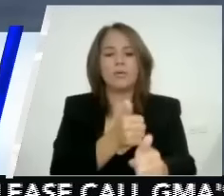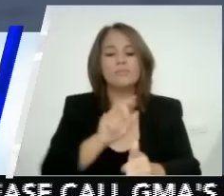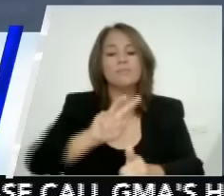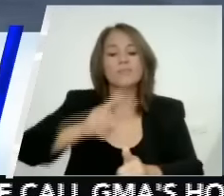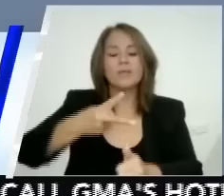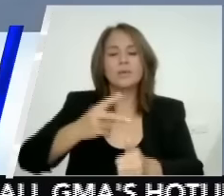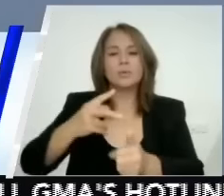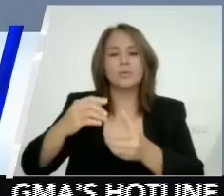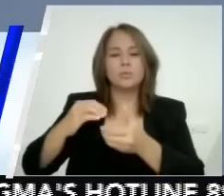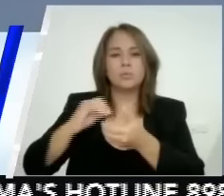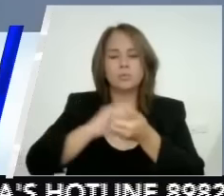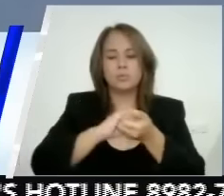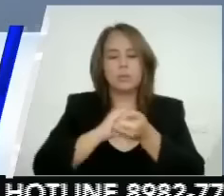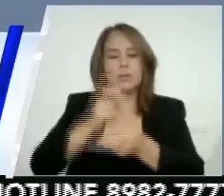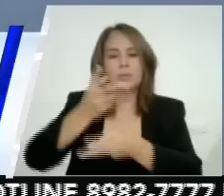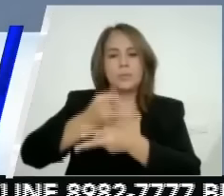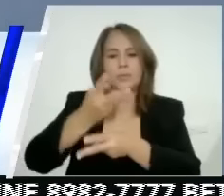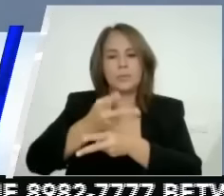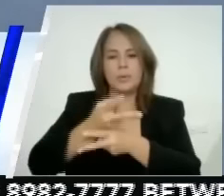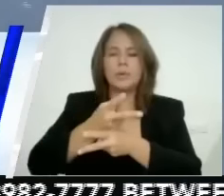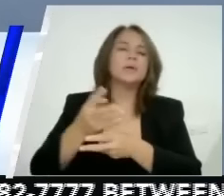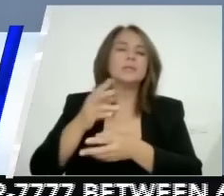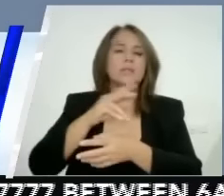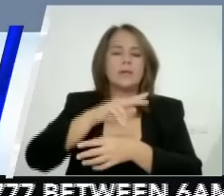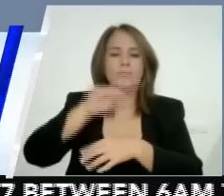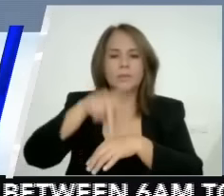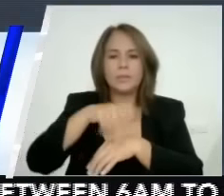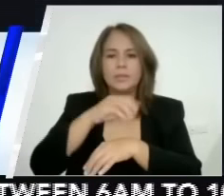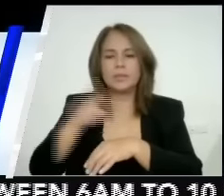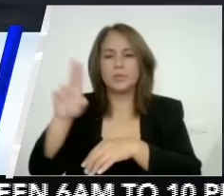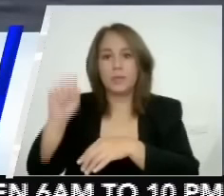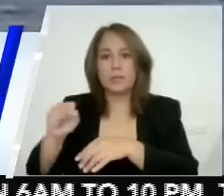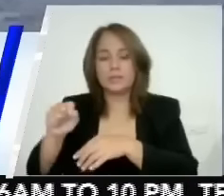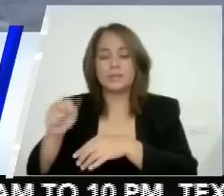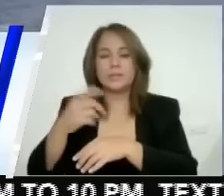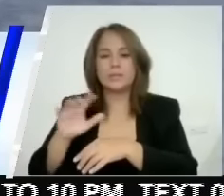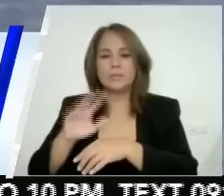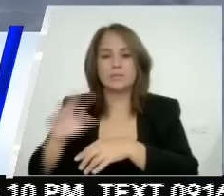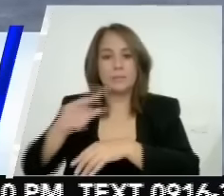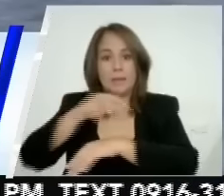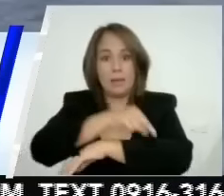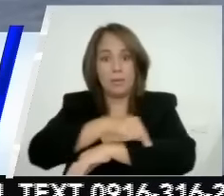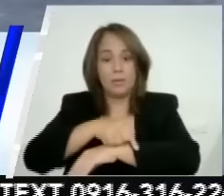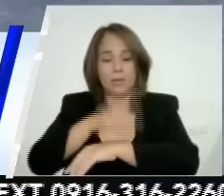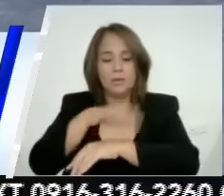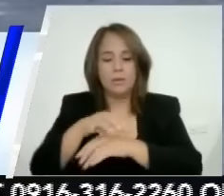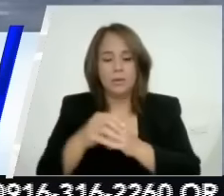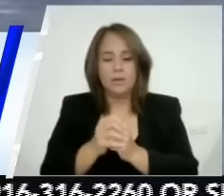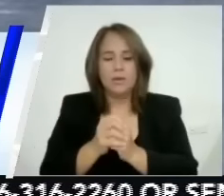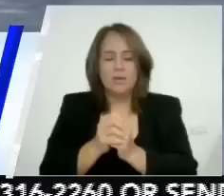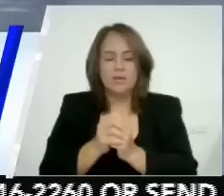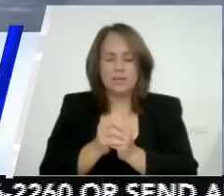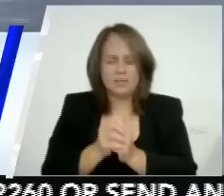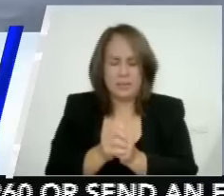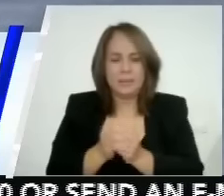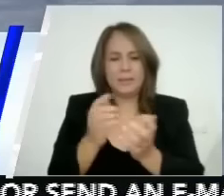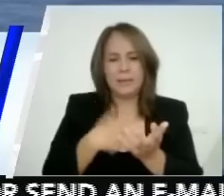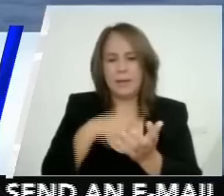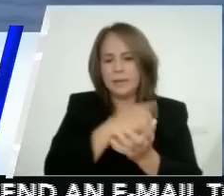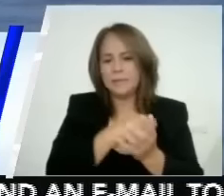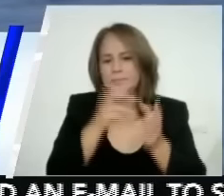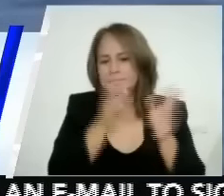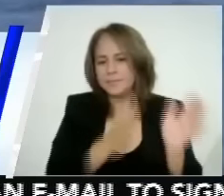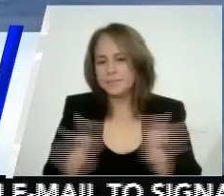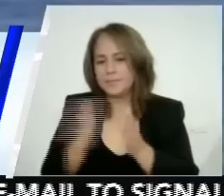Maritime Patrol ng Philippine at US Navy malapit sa hilagang kanluran ng Palawan. Sa di kalayuan, naghahanda naman sa search and